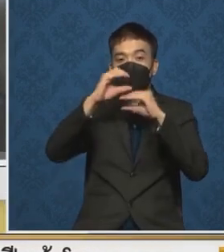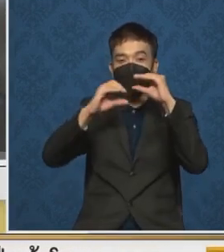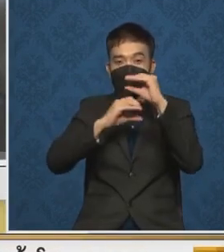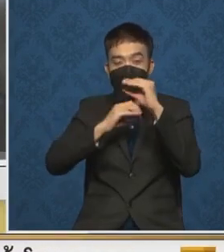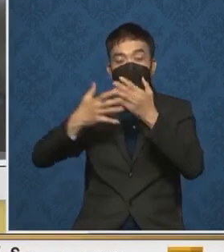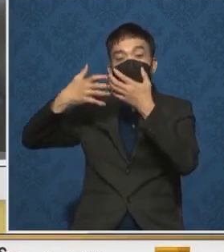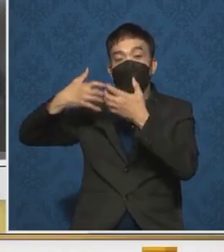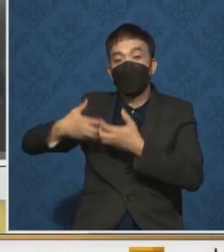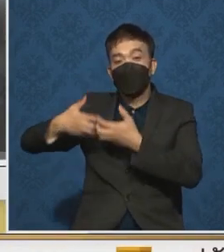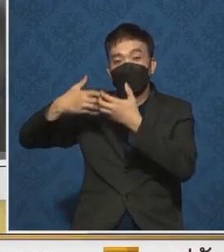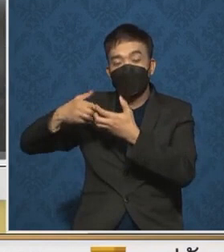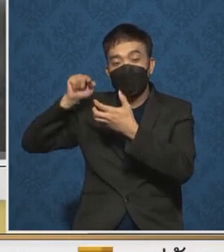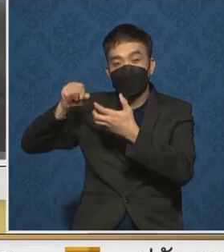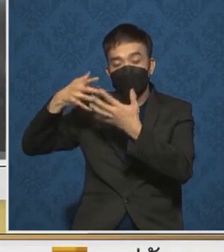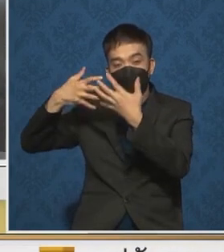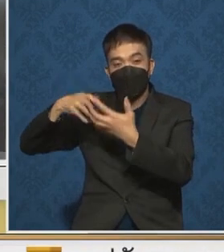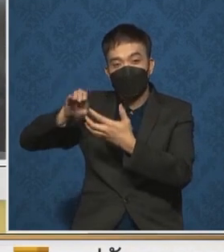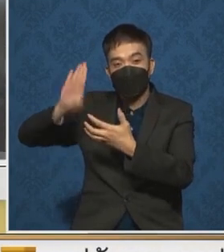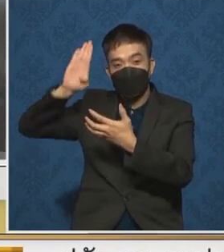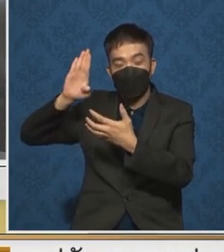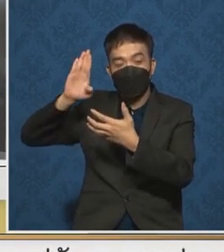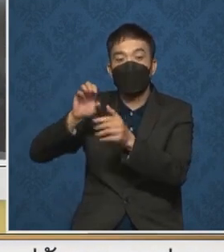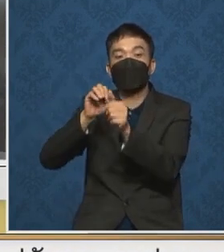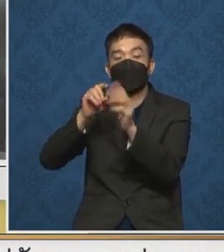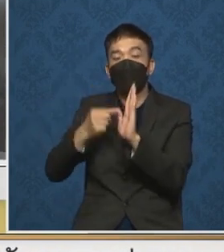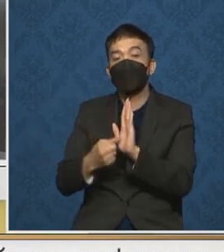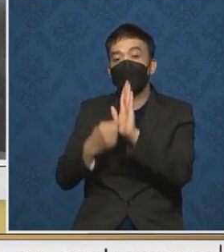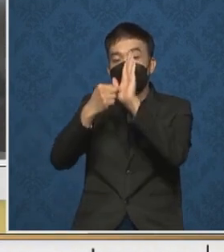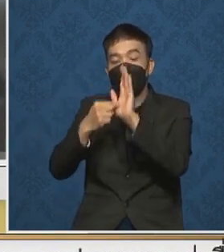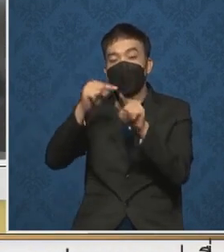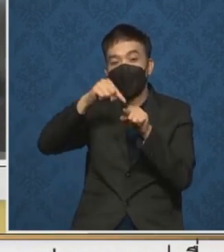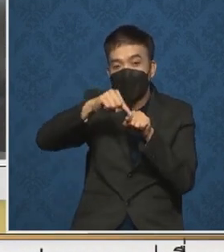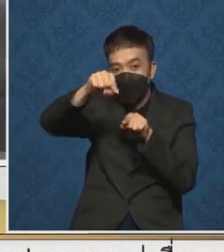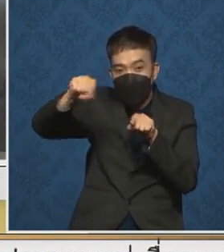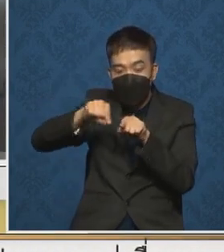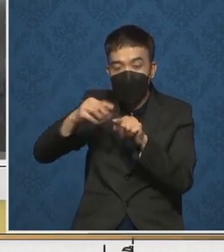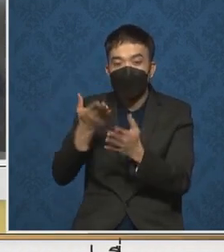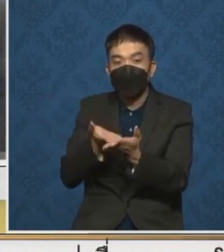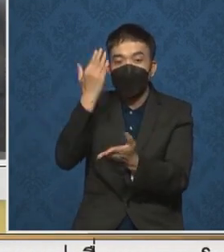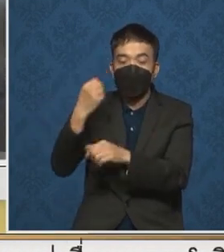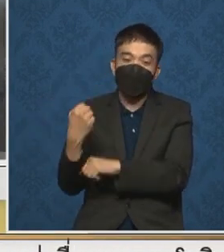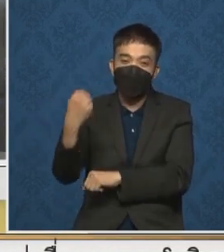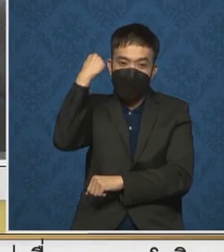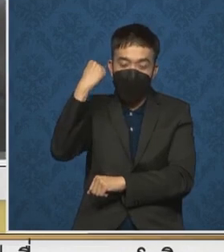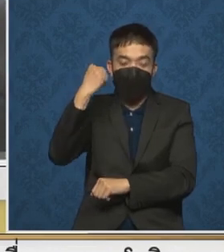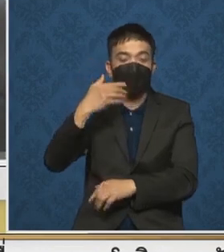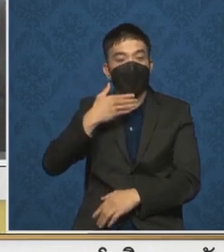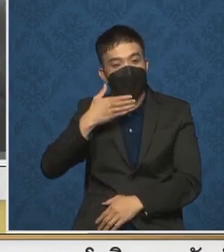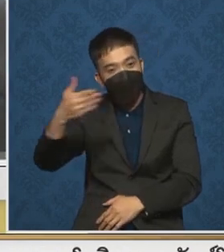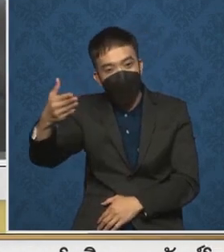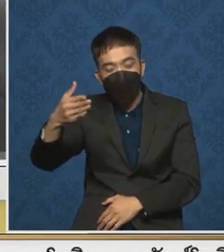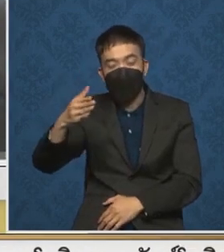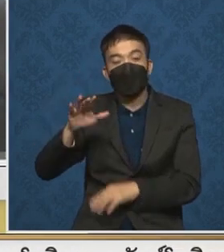คอโครงการเมืองต้นแบบสามเหี่ยมมนคง มั่งข้างยั่งยืน ที่นำไปสู่